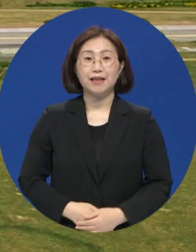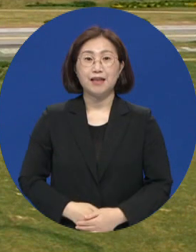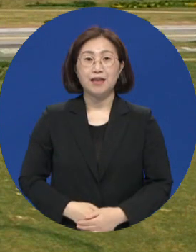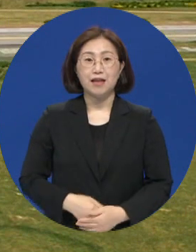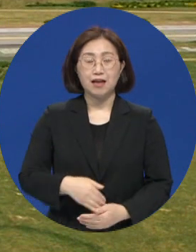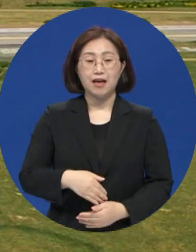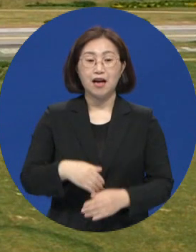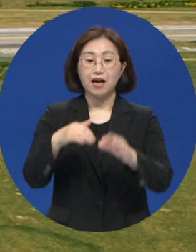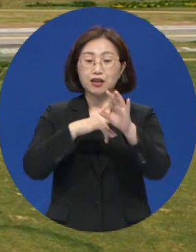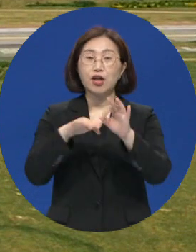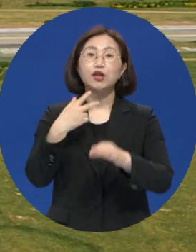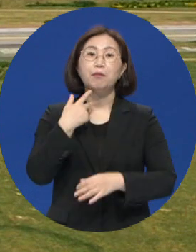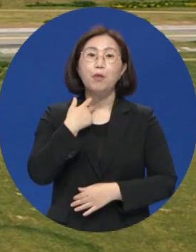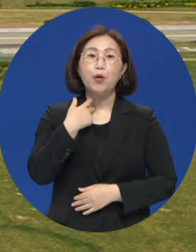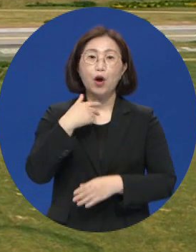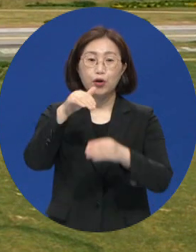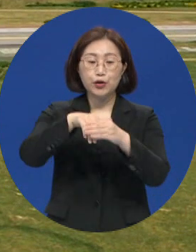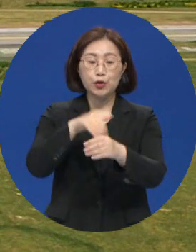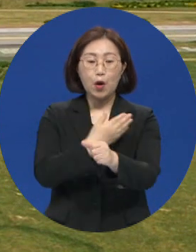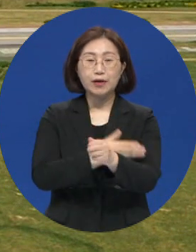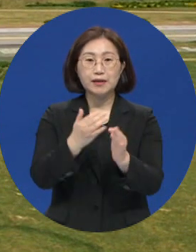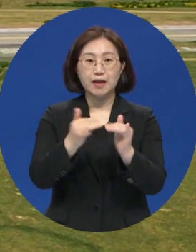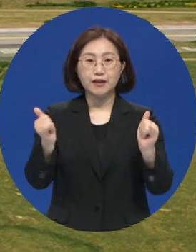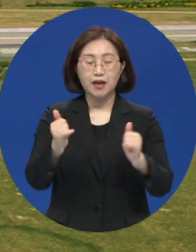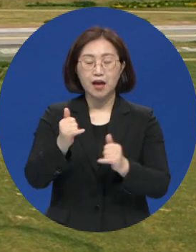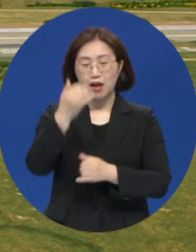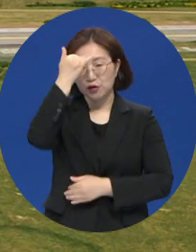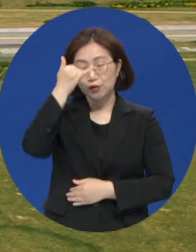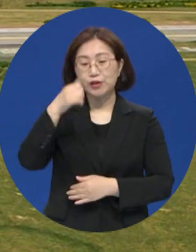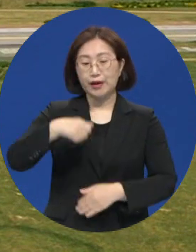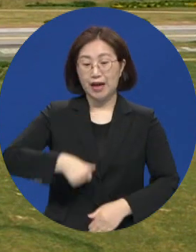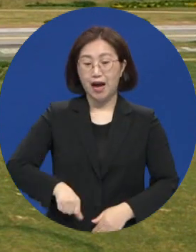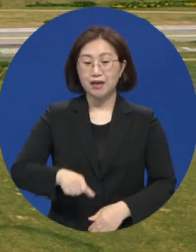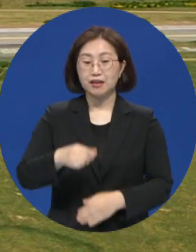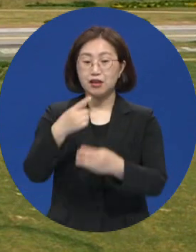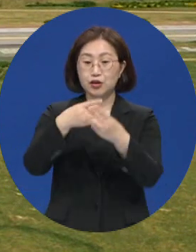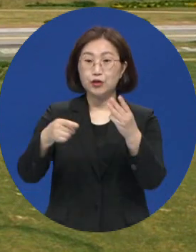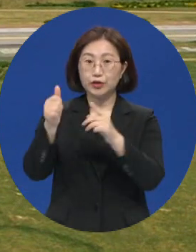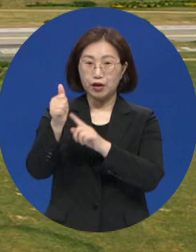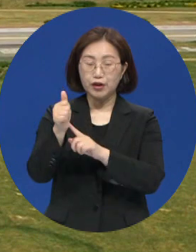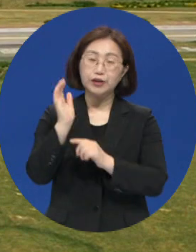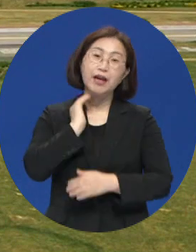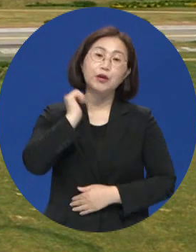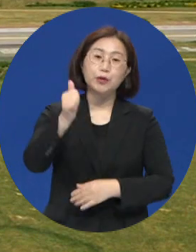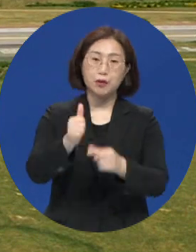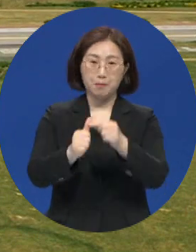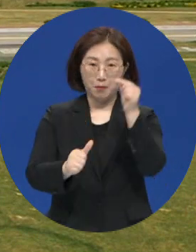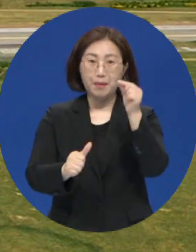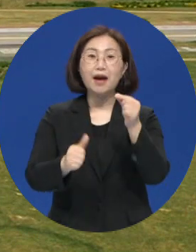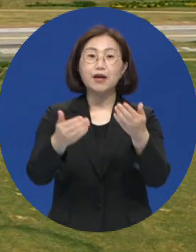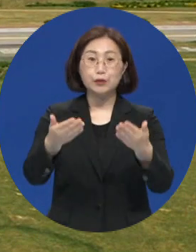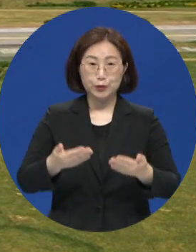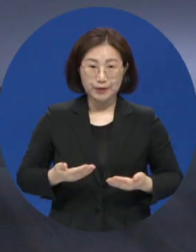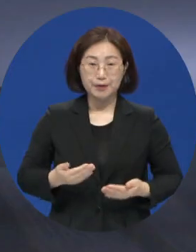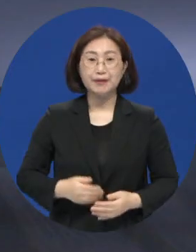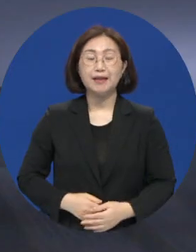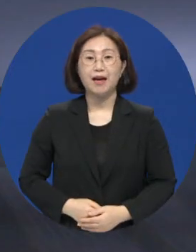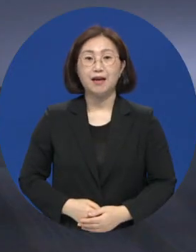서촌 노력 유권자들 께서 충청 해야될 윤석렬 을 대통령으로 만들어 주셨습니다